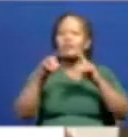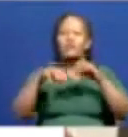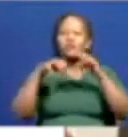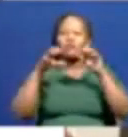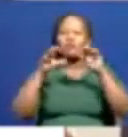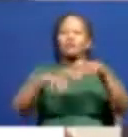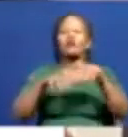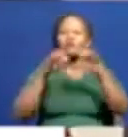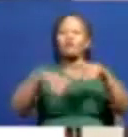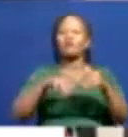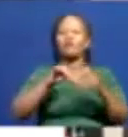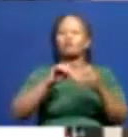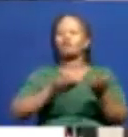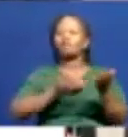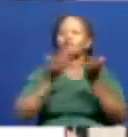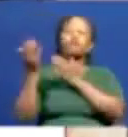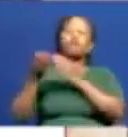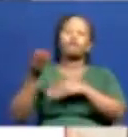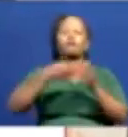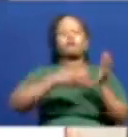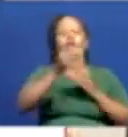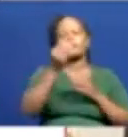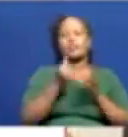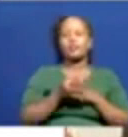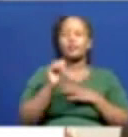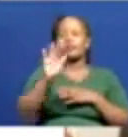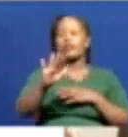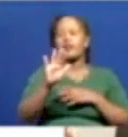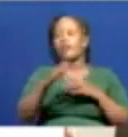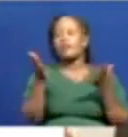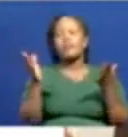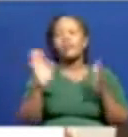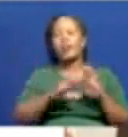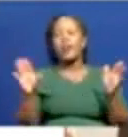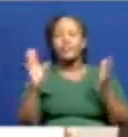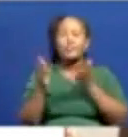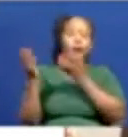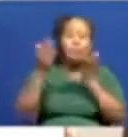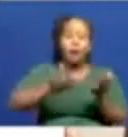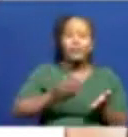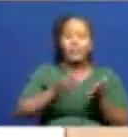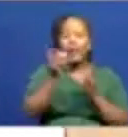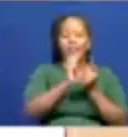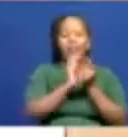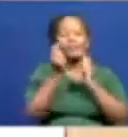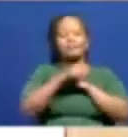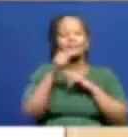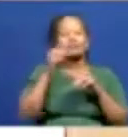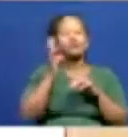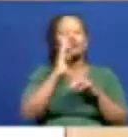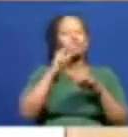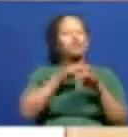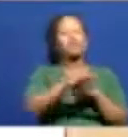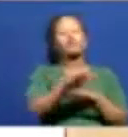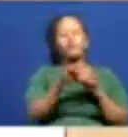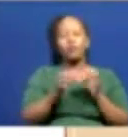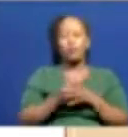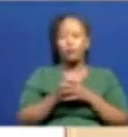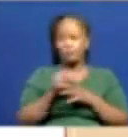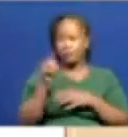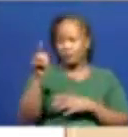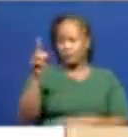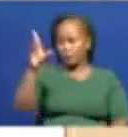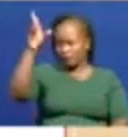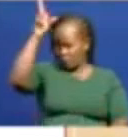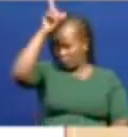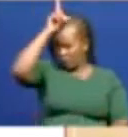wanauza. Mashamba yao inakuja huku kwetu na yetu inaingia kwa maji. Hiki ni kijiji cha